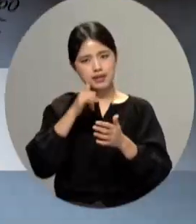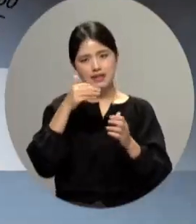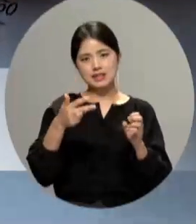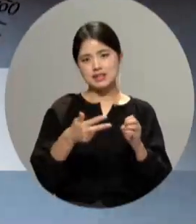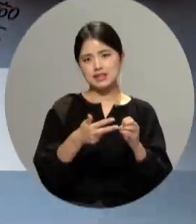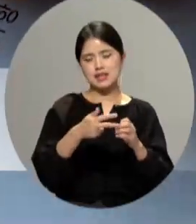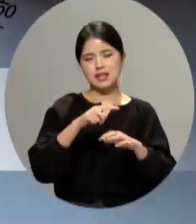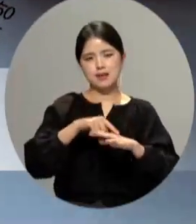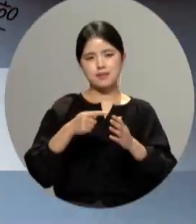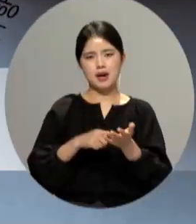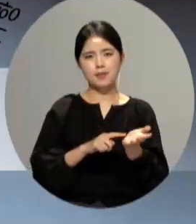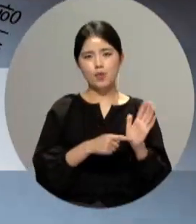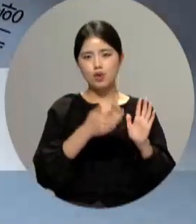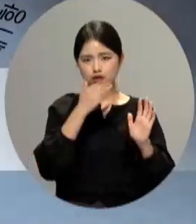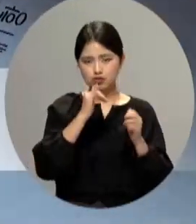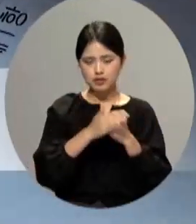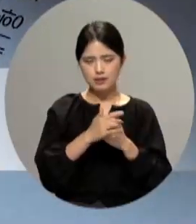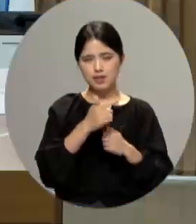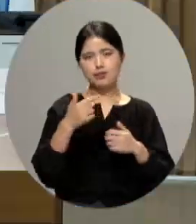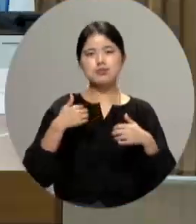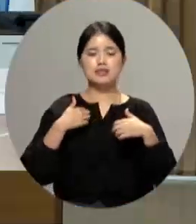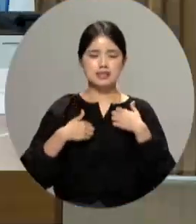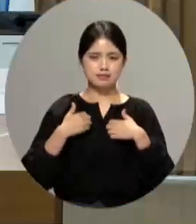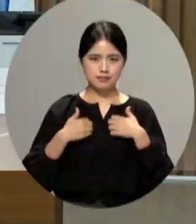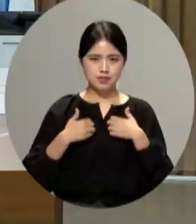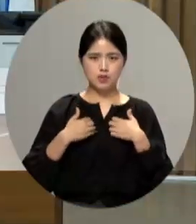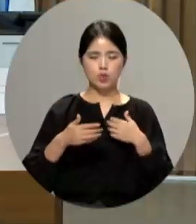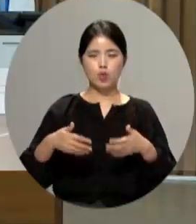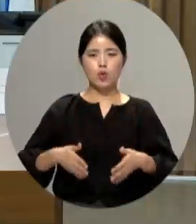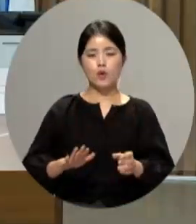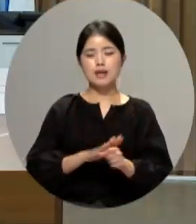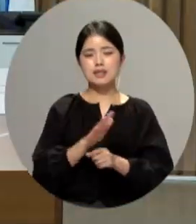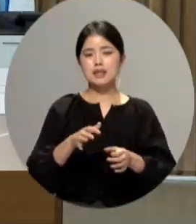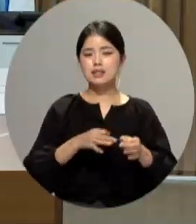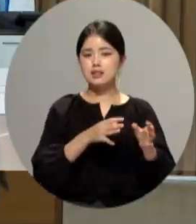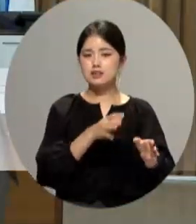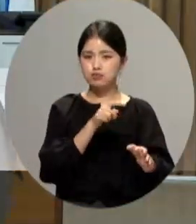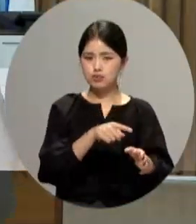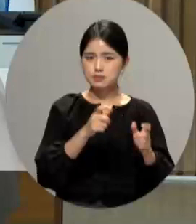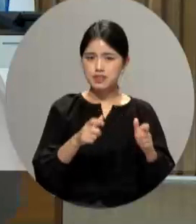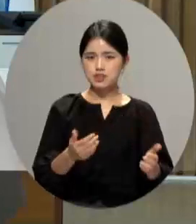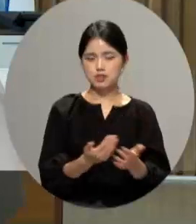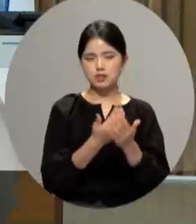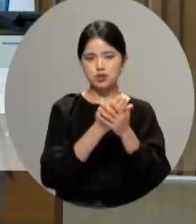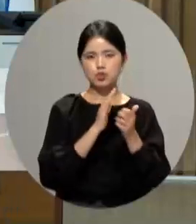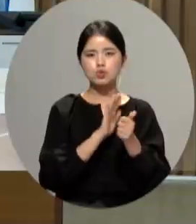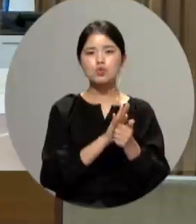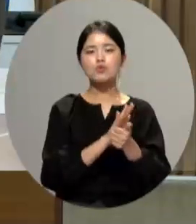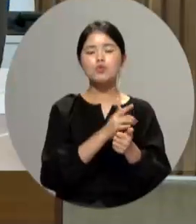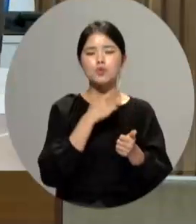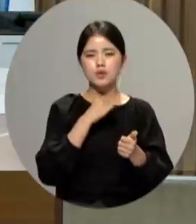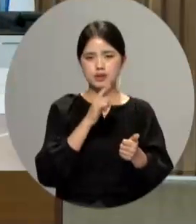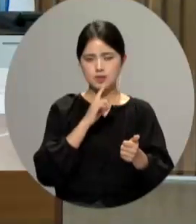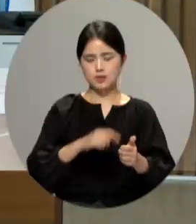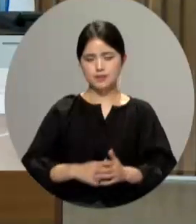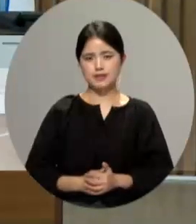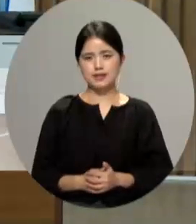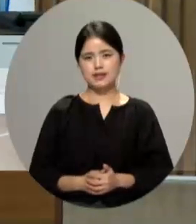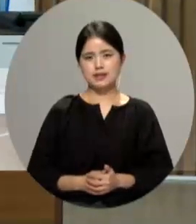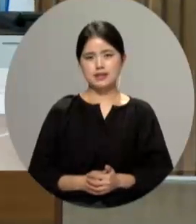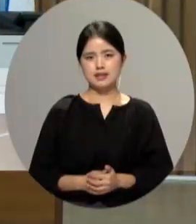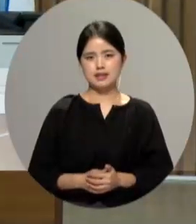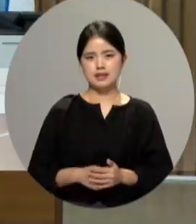마음을 표현할 수 있어 기쁘게 생각한다며 고향사랑 기부금이 지역 발전에 도움이 되길 바란다고 전했습니다